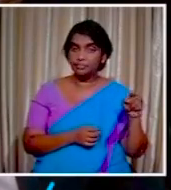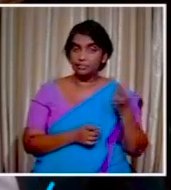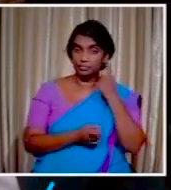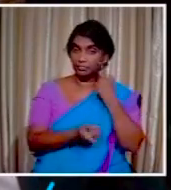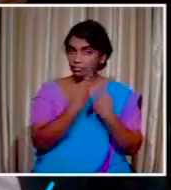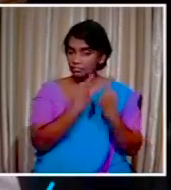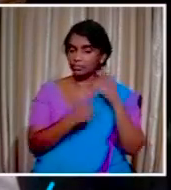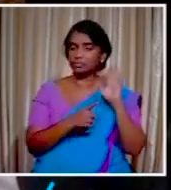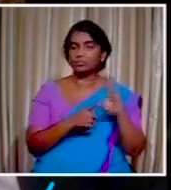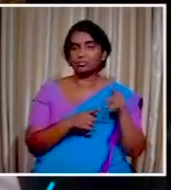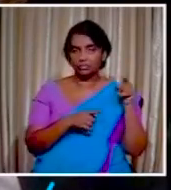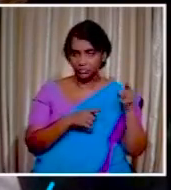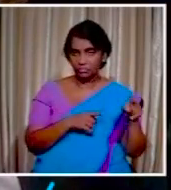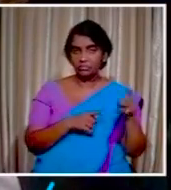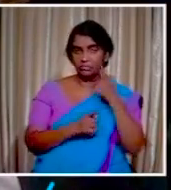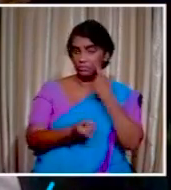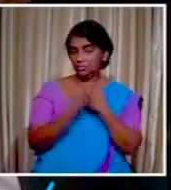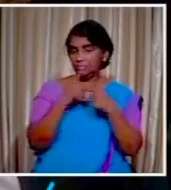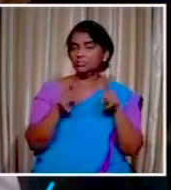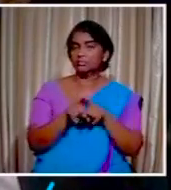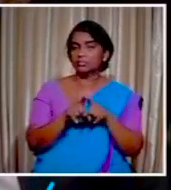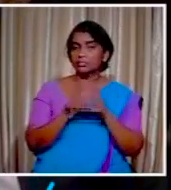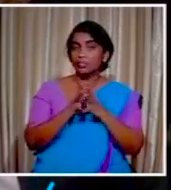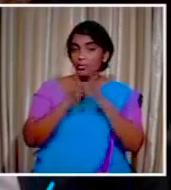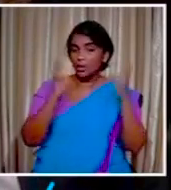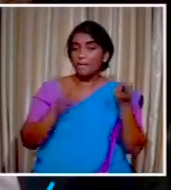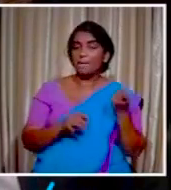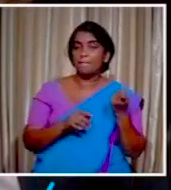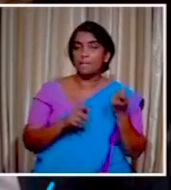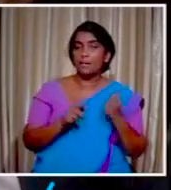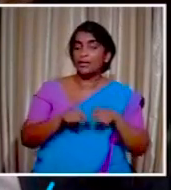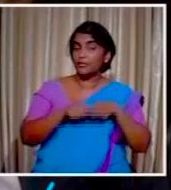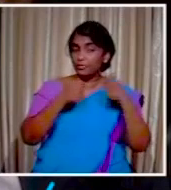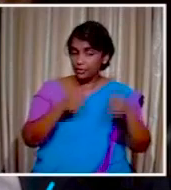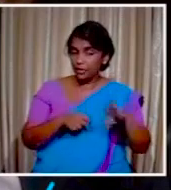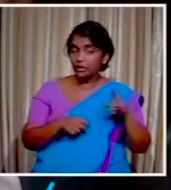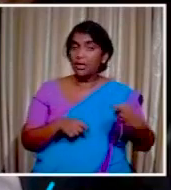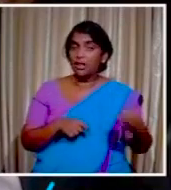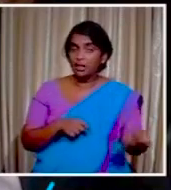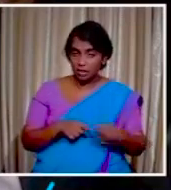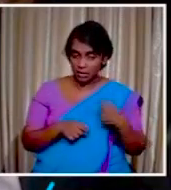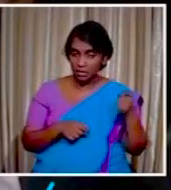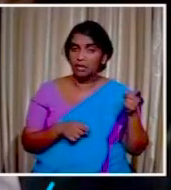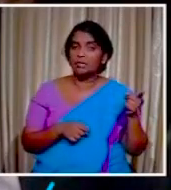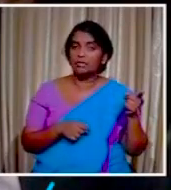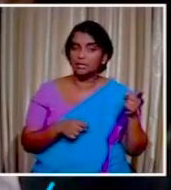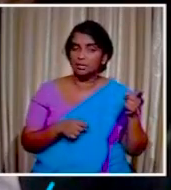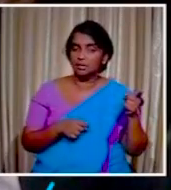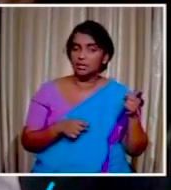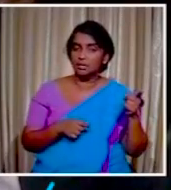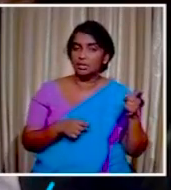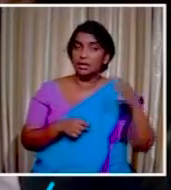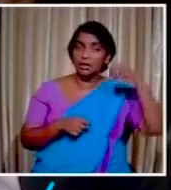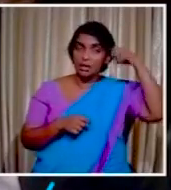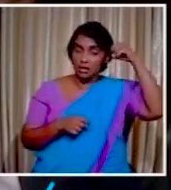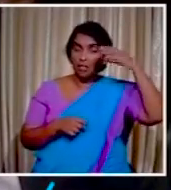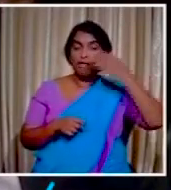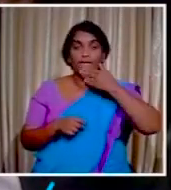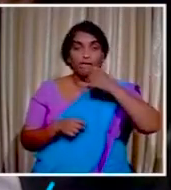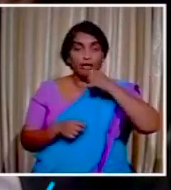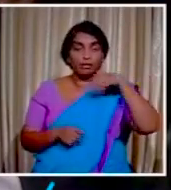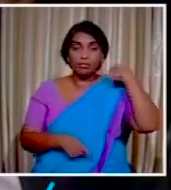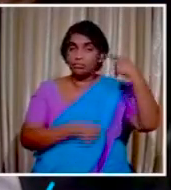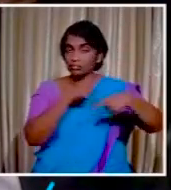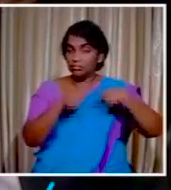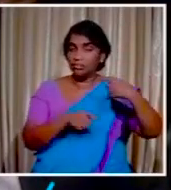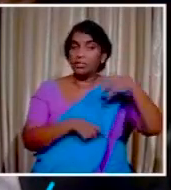අනුව ඔවුන්ගේ පරීක්ෂණයට අනුව විශාල මුදලක් වැය කරලා තියෙනවා එදා දවසේ ජල විදුලියෙන් උත්පාදනය කරන